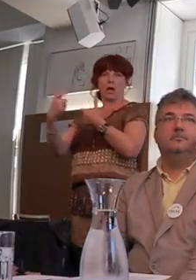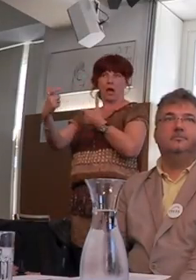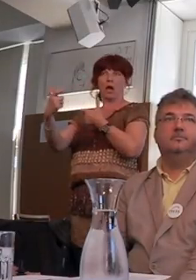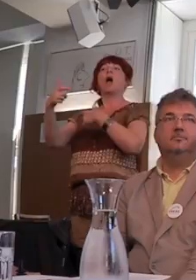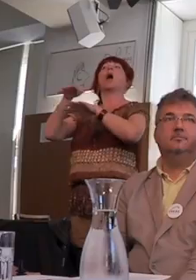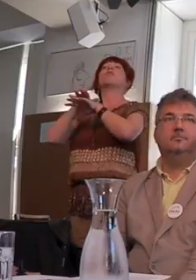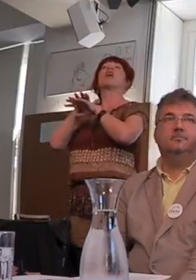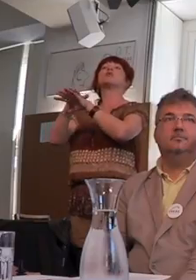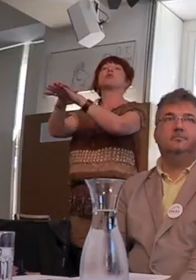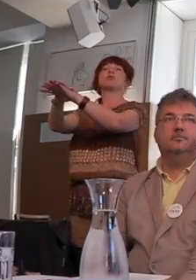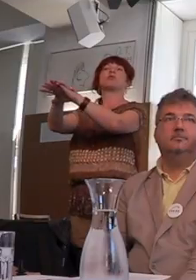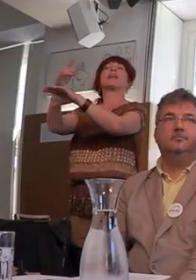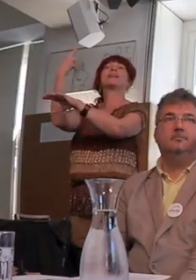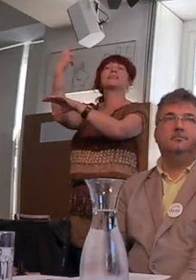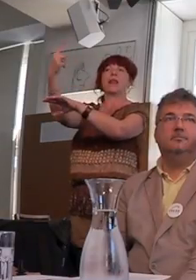die Welt gebracht hat,